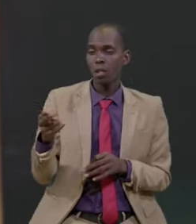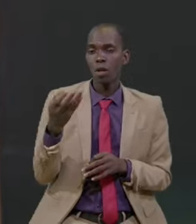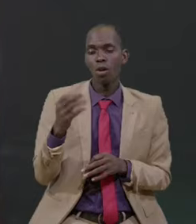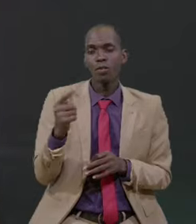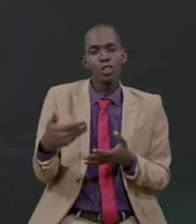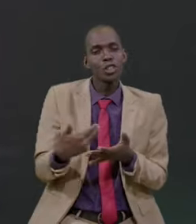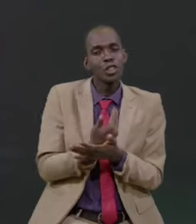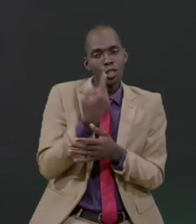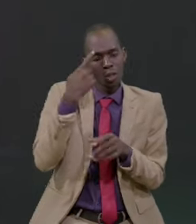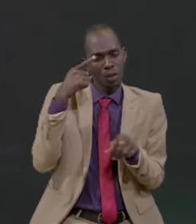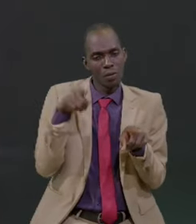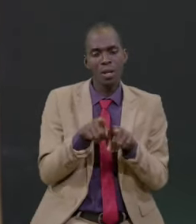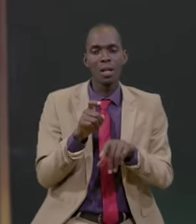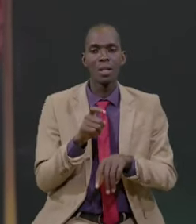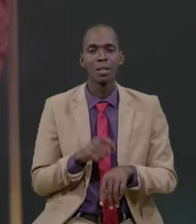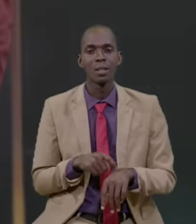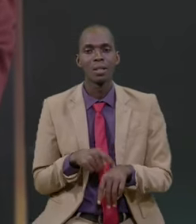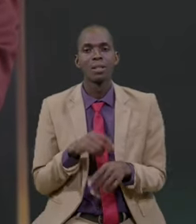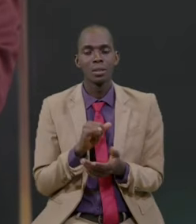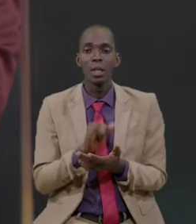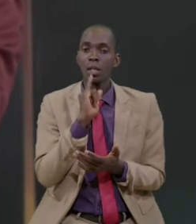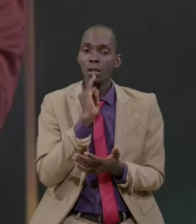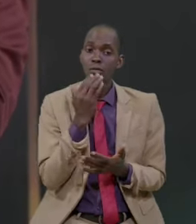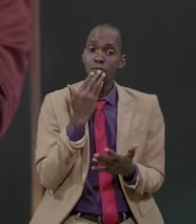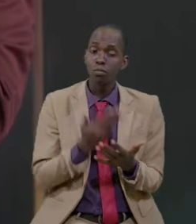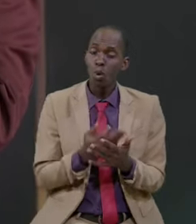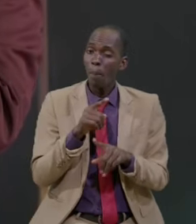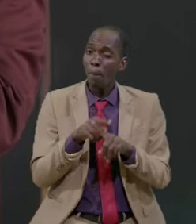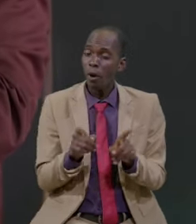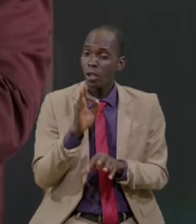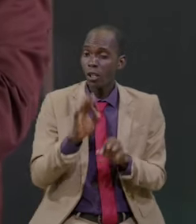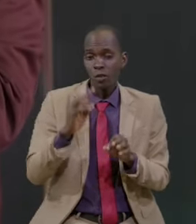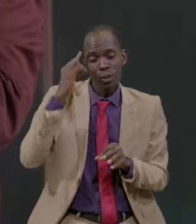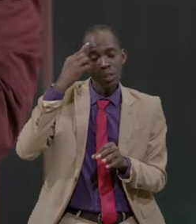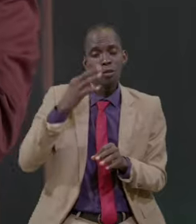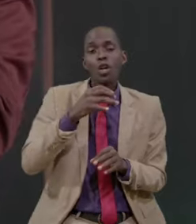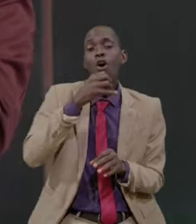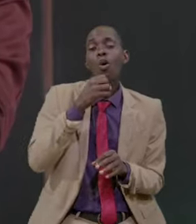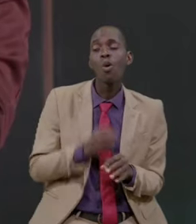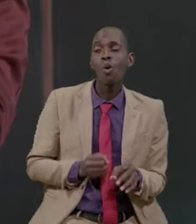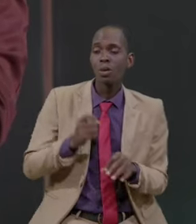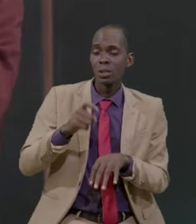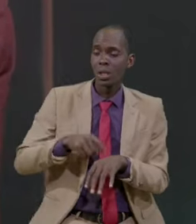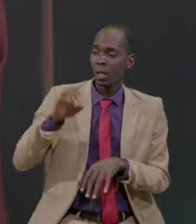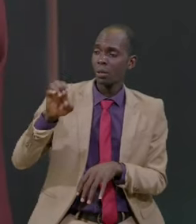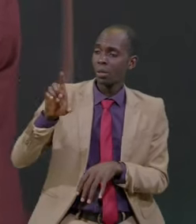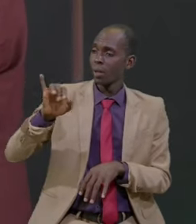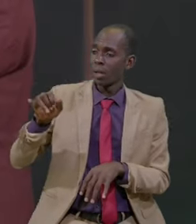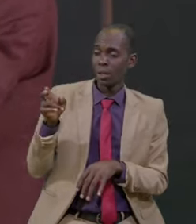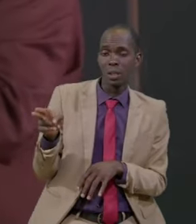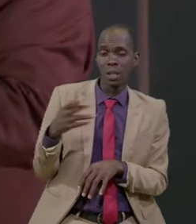du Nouveau Testament, c'est bon. Mais si tu penses à Élie de l'ancien temps et ce qu'il a